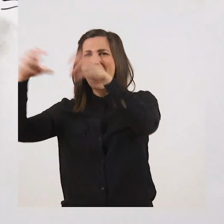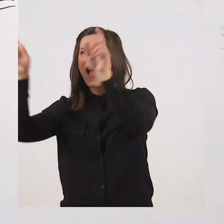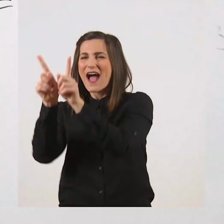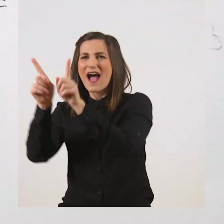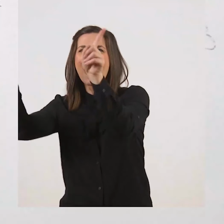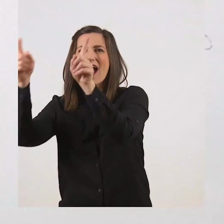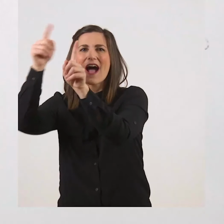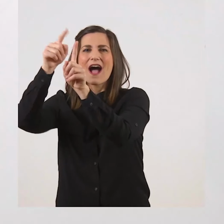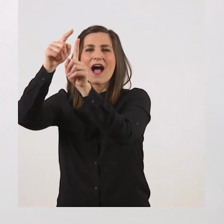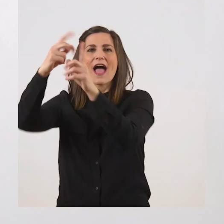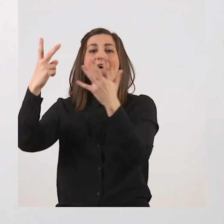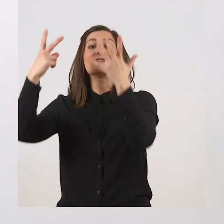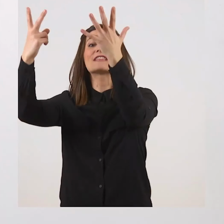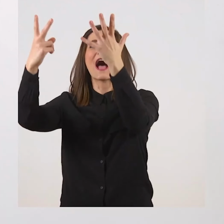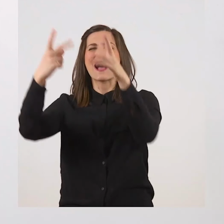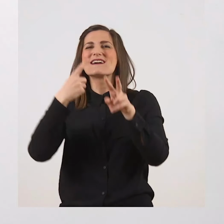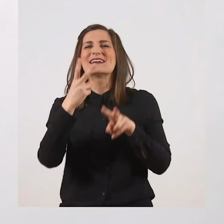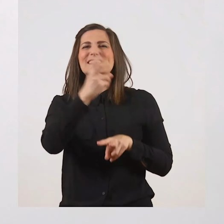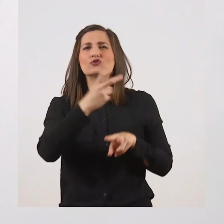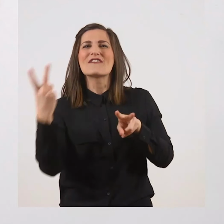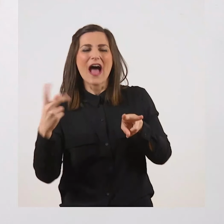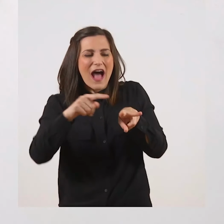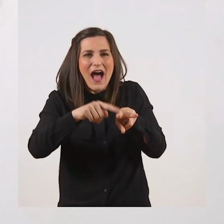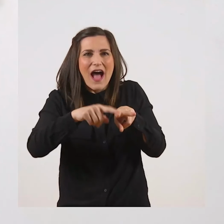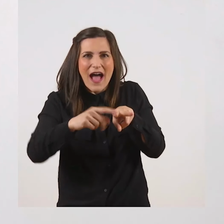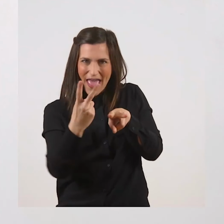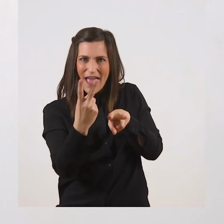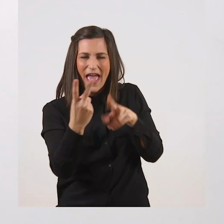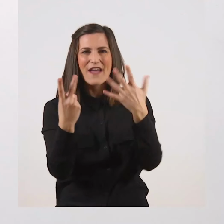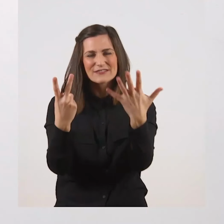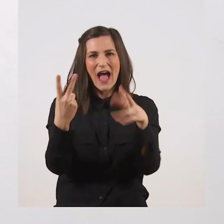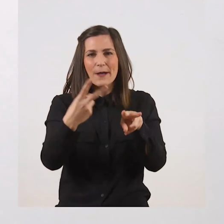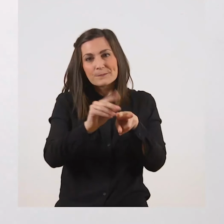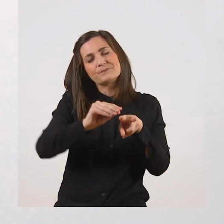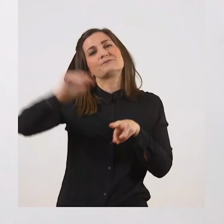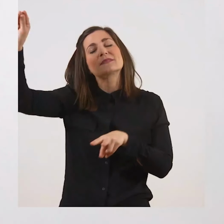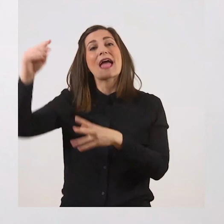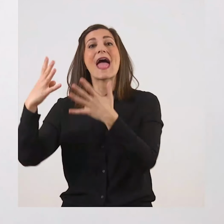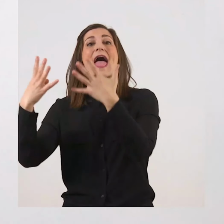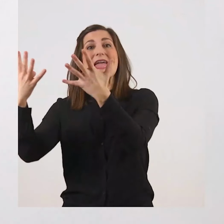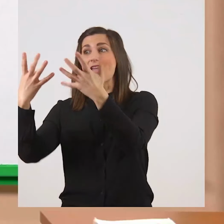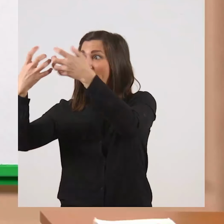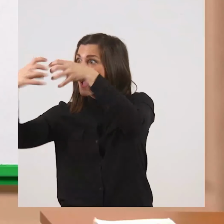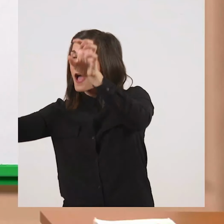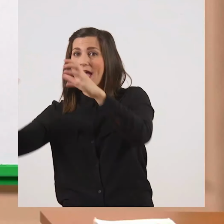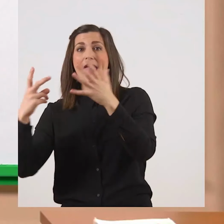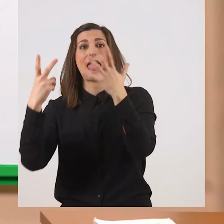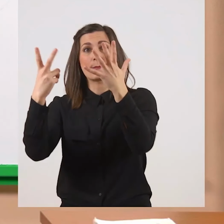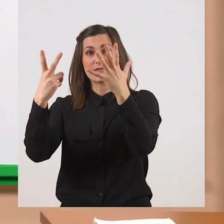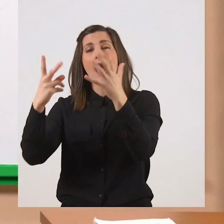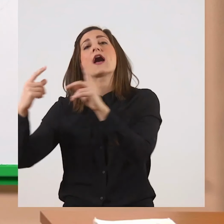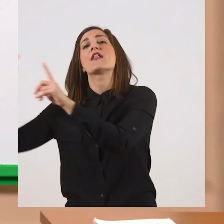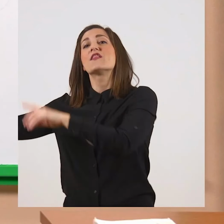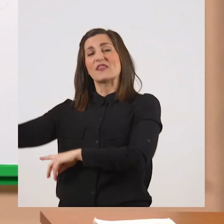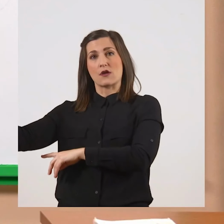αυτάκι του 9 θα βάλω το 7. Πολύ ωραία. Και τι του έμειναν? Και άλλα 2. Άρα το σπάω το 9 σε 7 και 2. Και συνεχίζω την